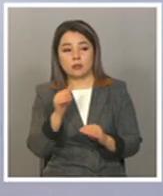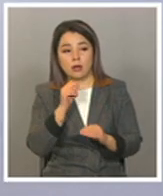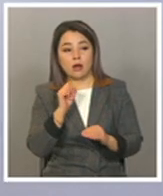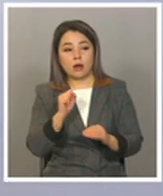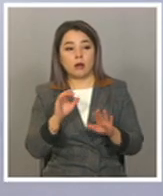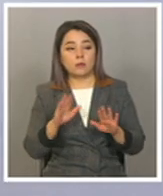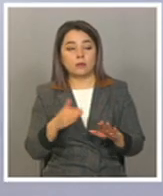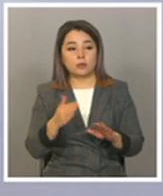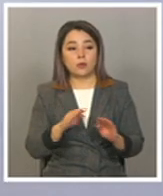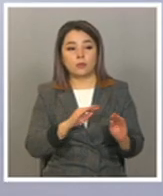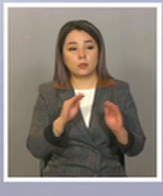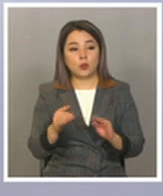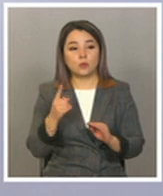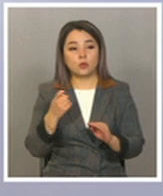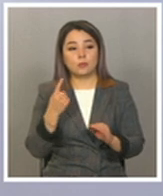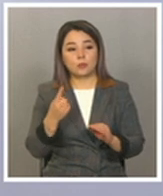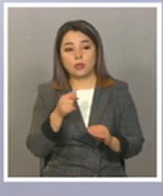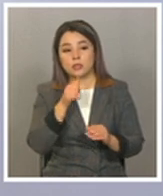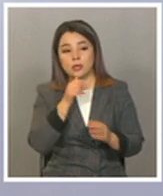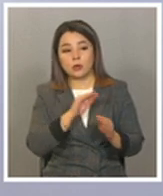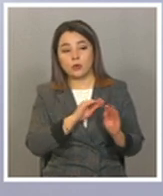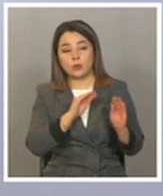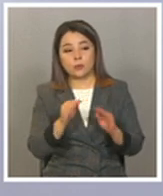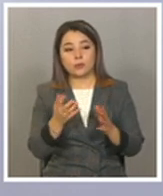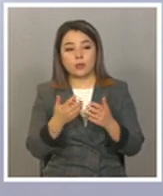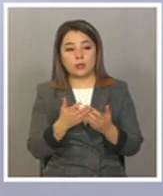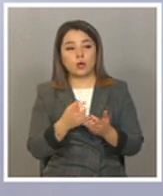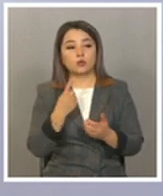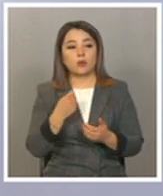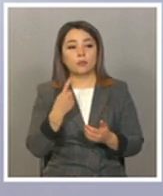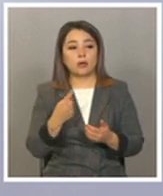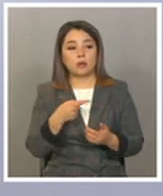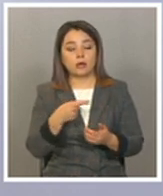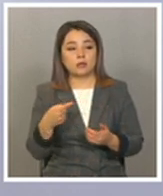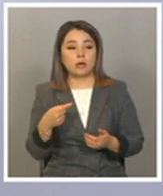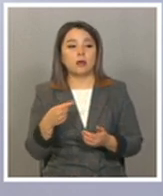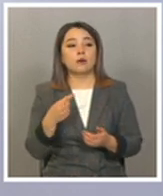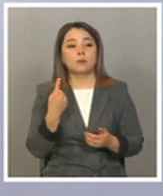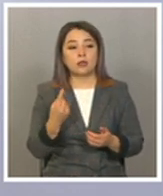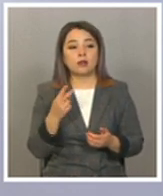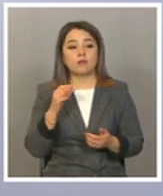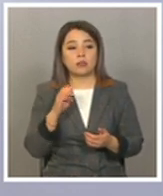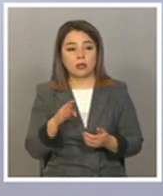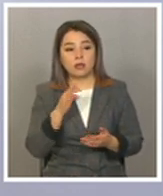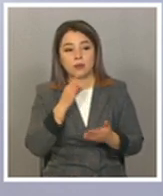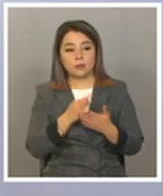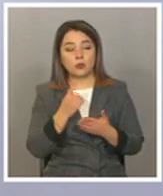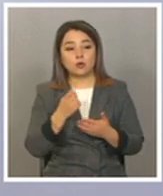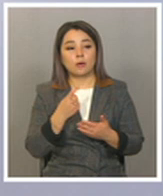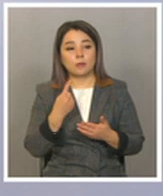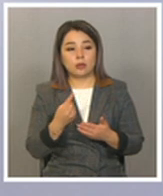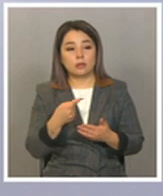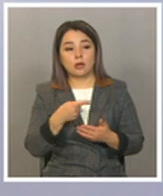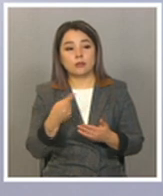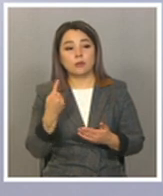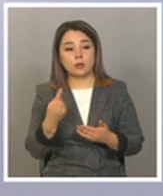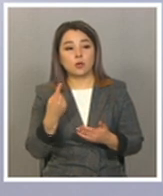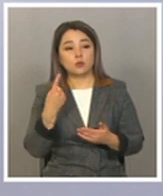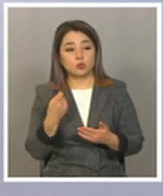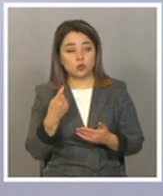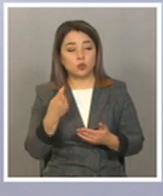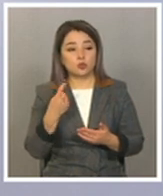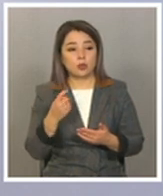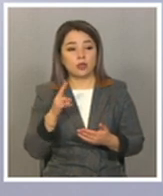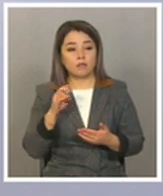орнына 101-ді қойып есептейміз. 101 азайтылған 1-дің квадраты тең. 101-ден 1-ді азайтайық 100,